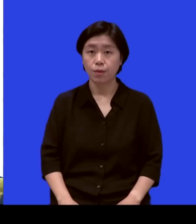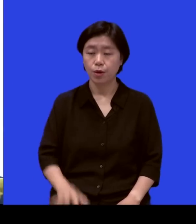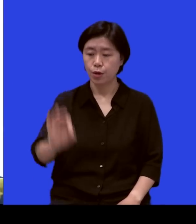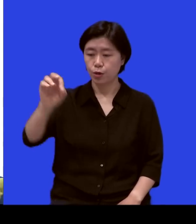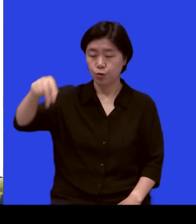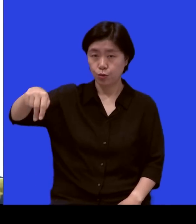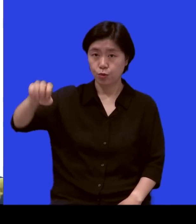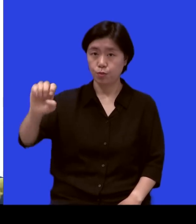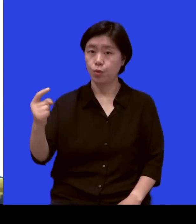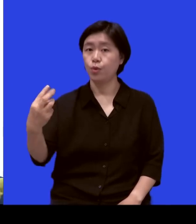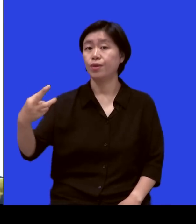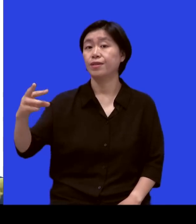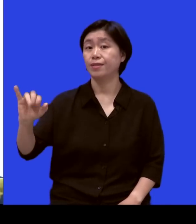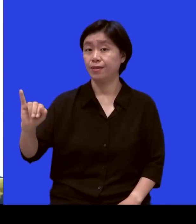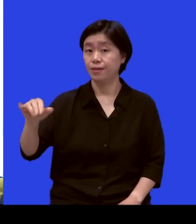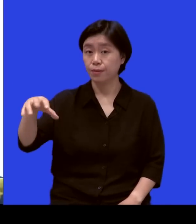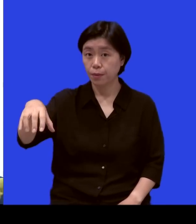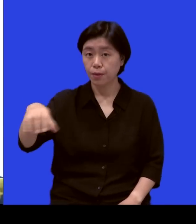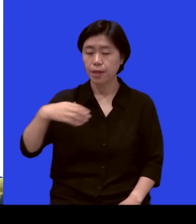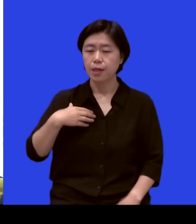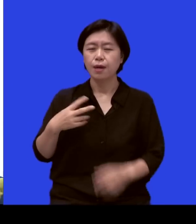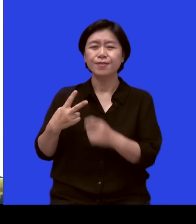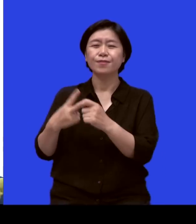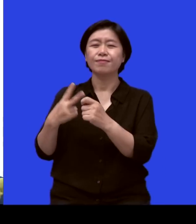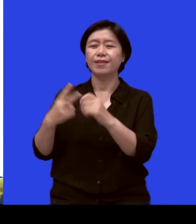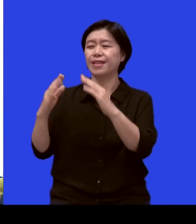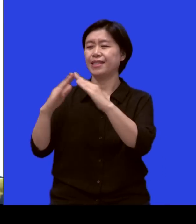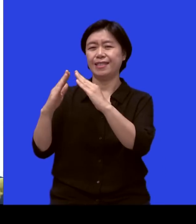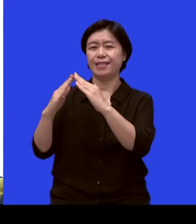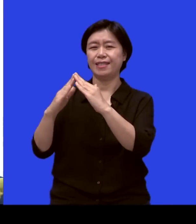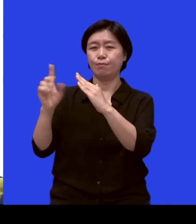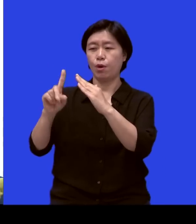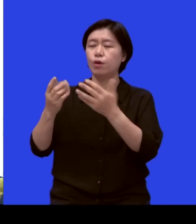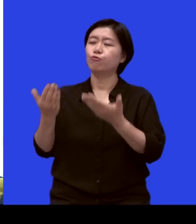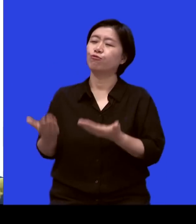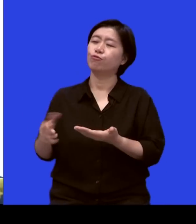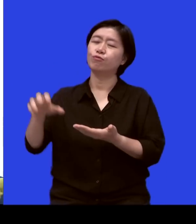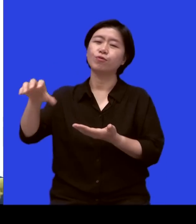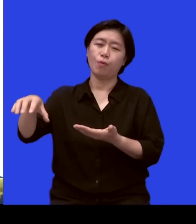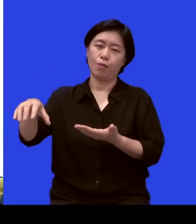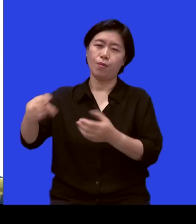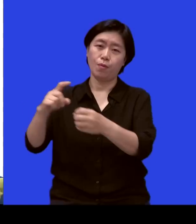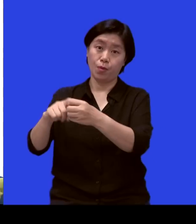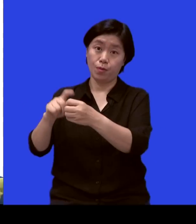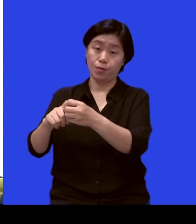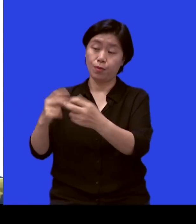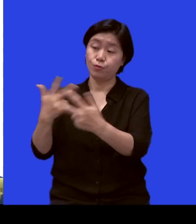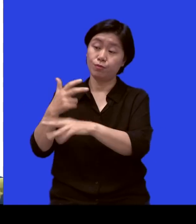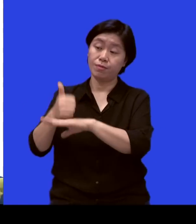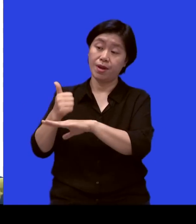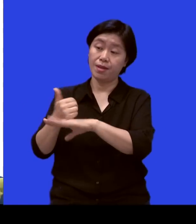유폴이라고 하는 곳에 이제 세컨하우스처럼 이제 주택을 하나 짓고 주말엔 거기서 생활하시는데 그